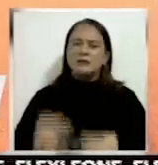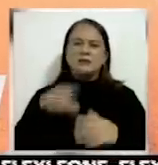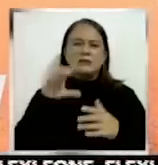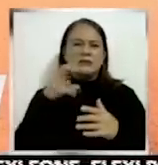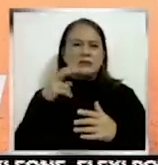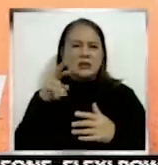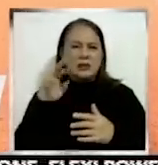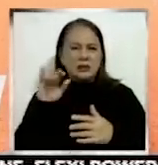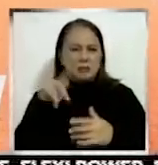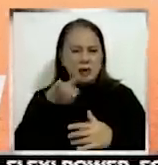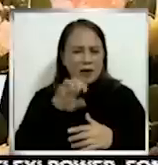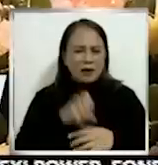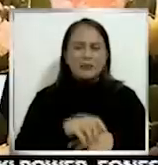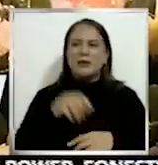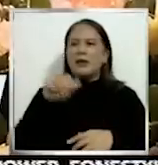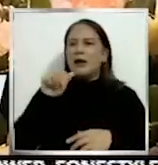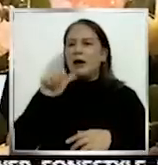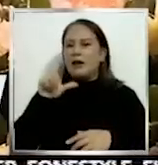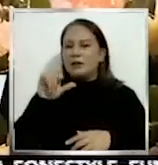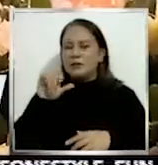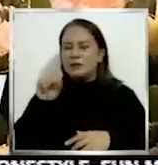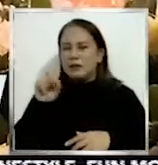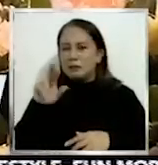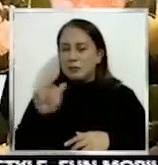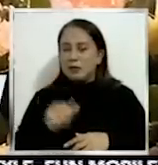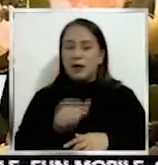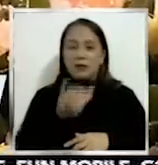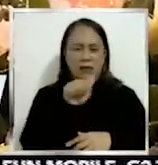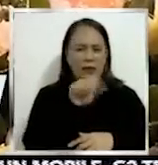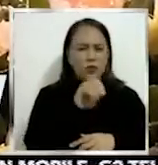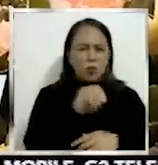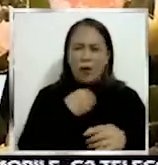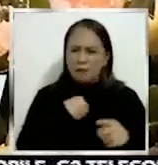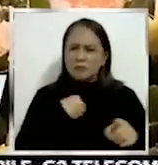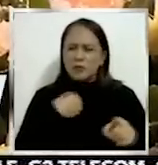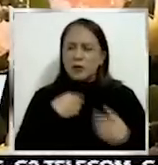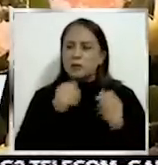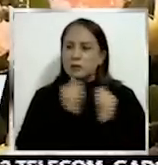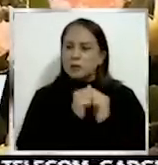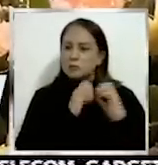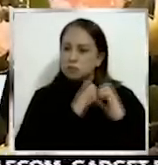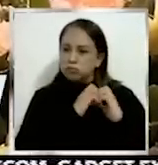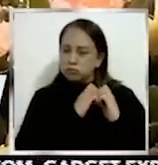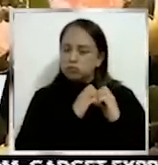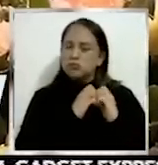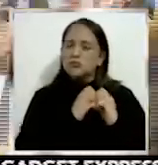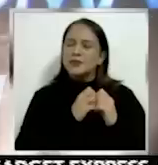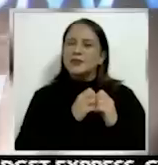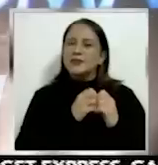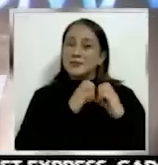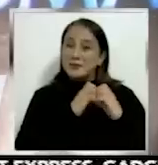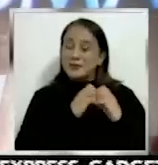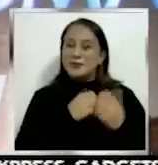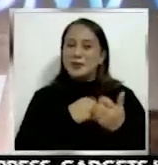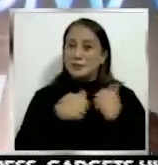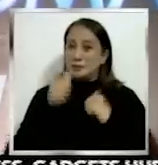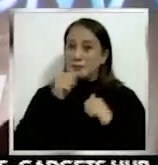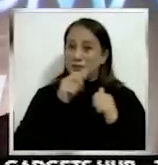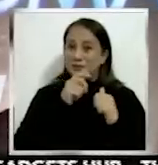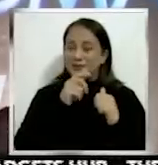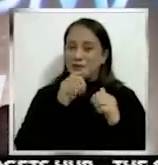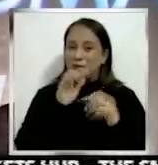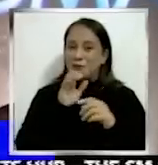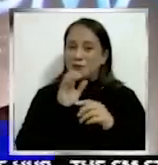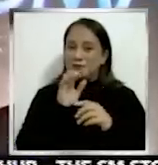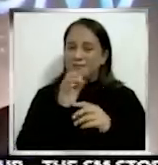at Yayo Aguila. Makakasama rin nila si Kapuso Primetime King Ding Dong Dantes. Ay, napakagandang